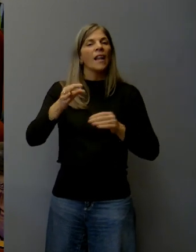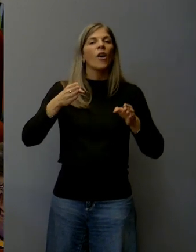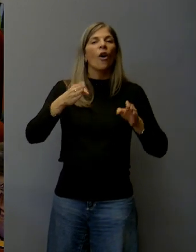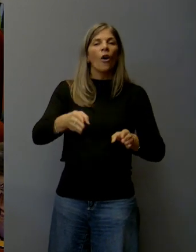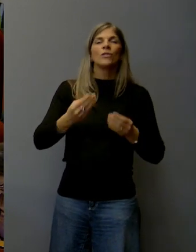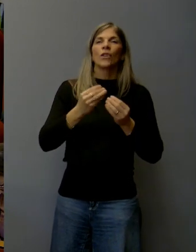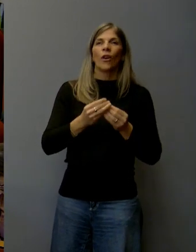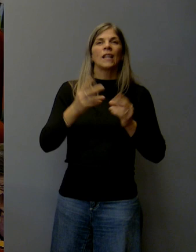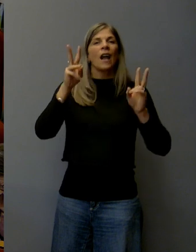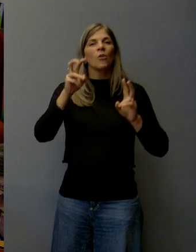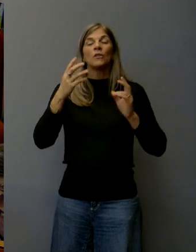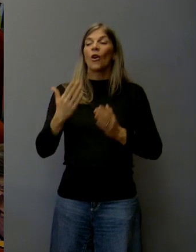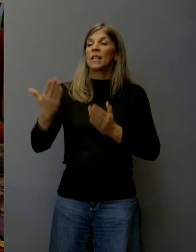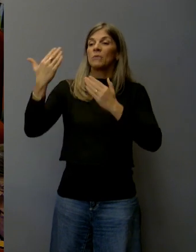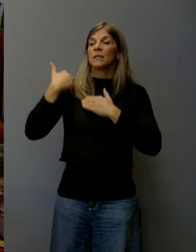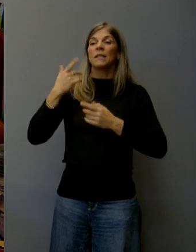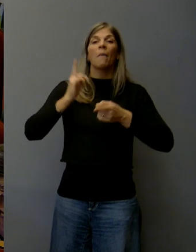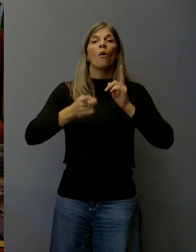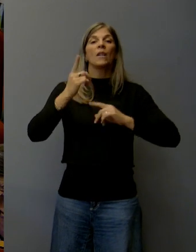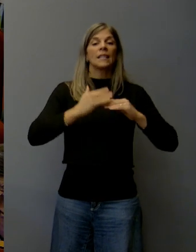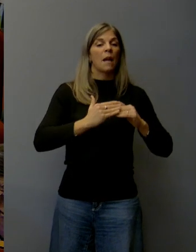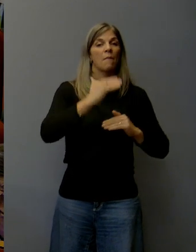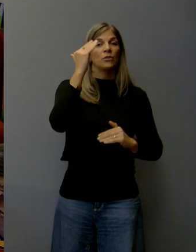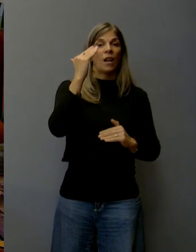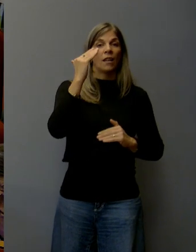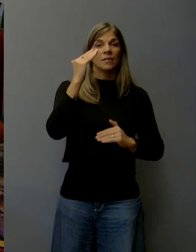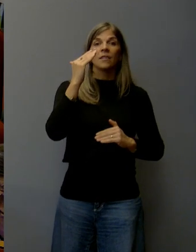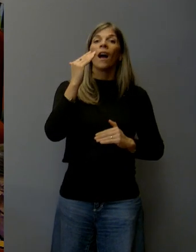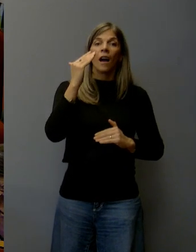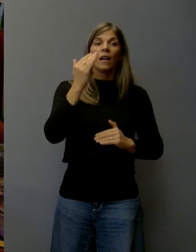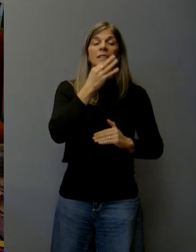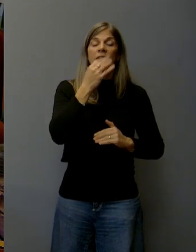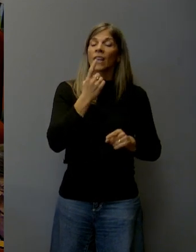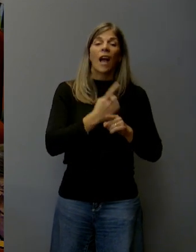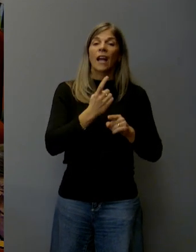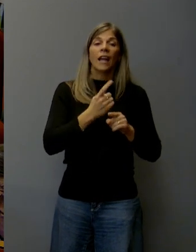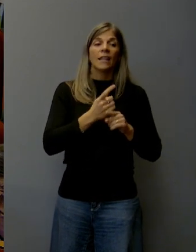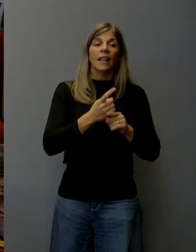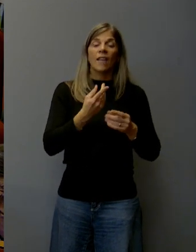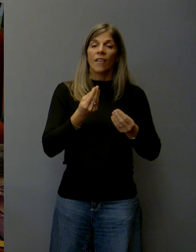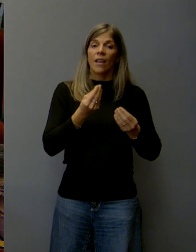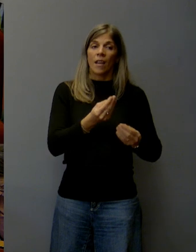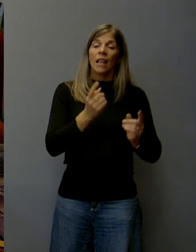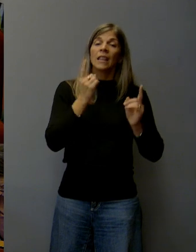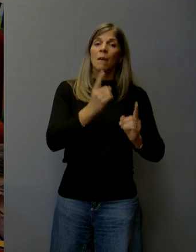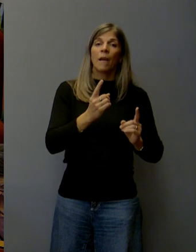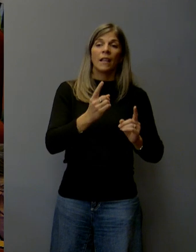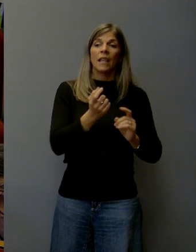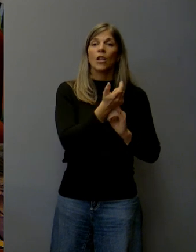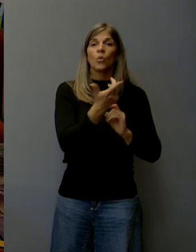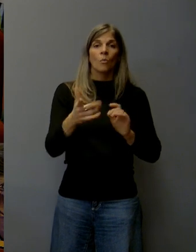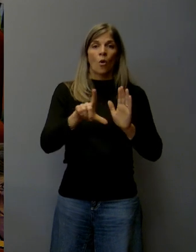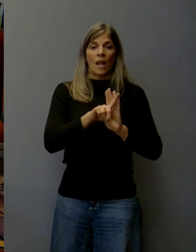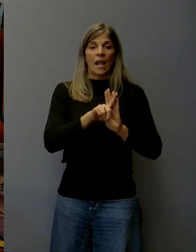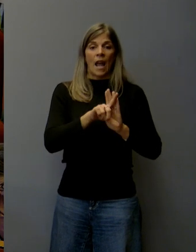responsabilità politica della maggioranza sta anche nel fatto di dover garantire legale in apertura di